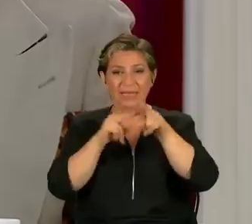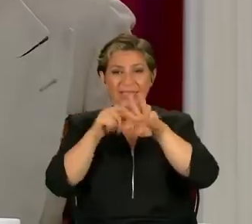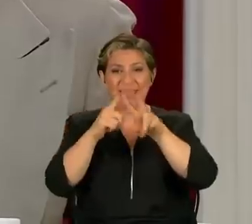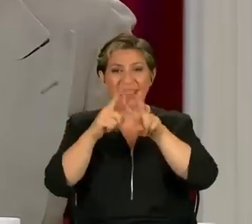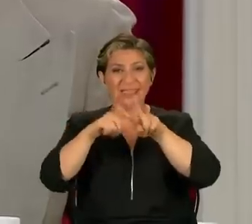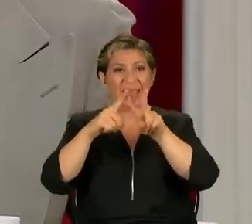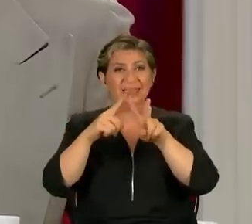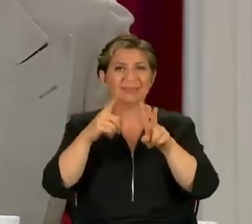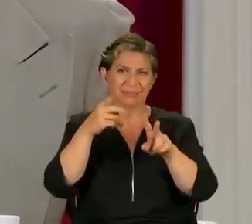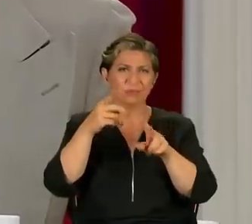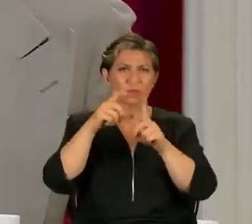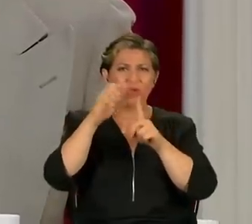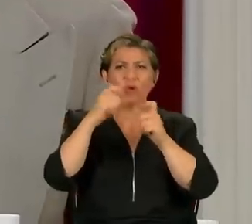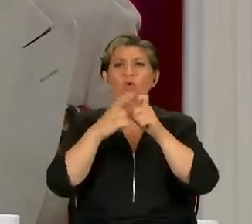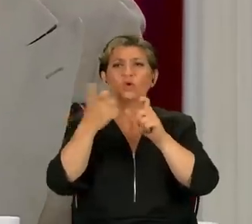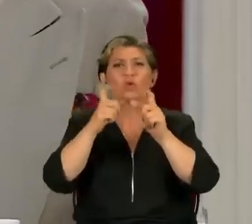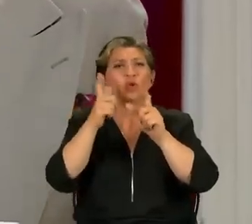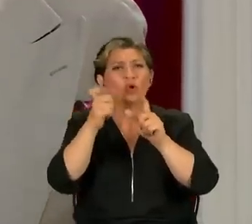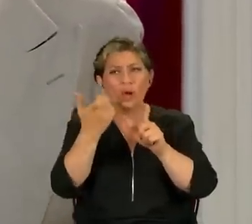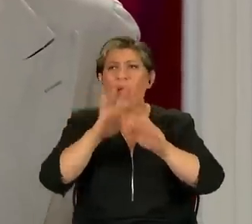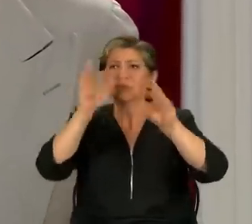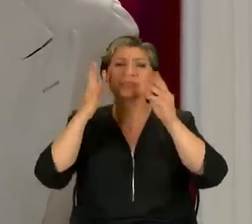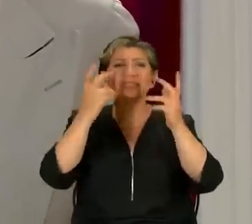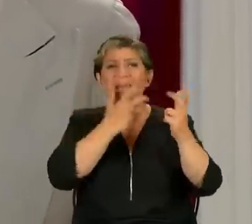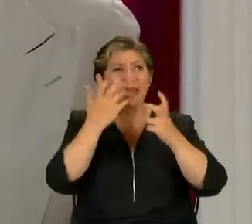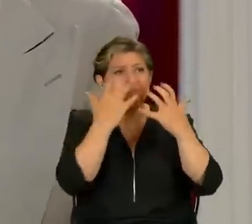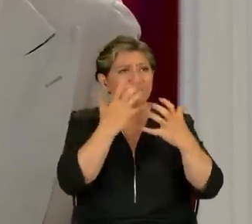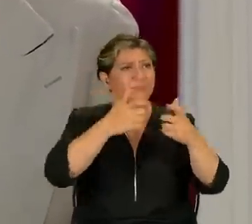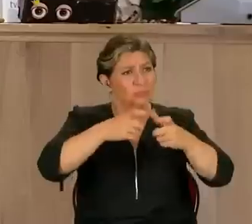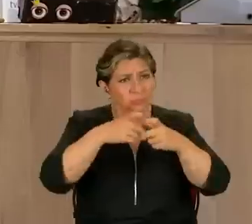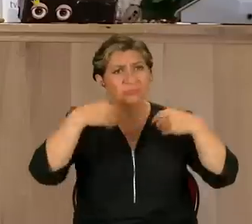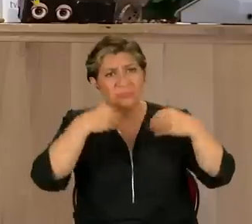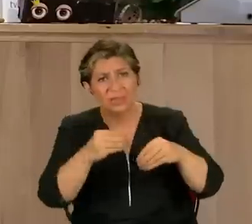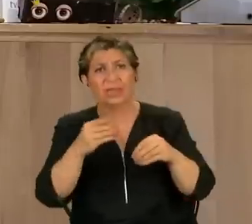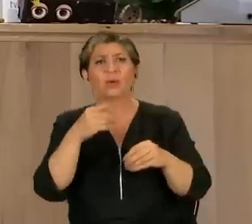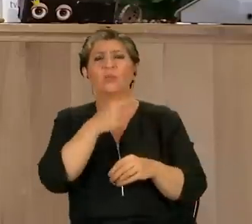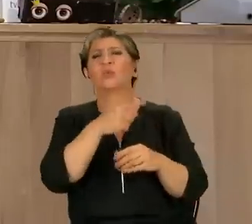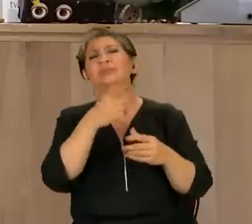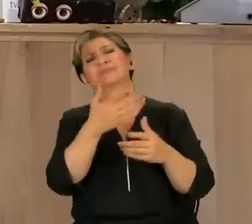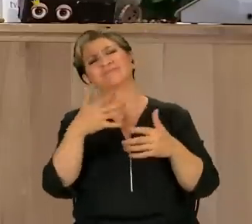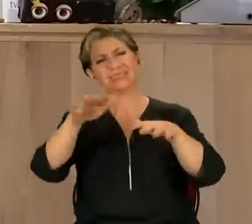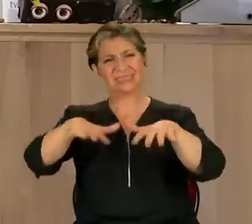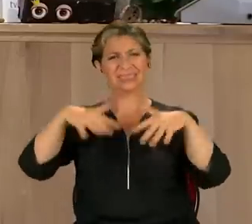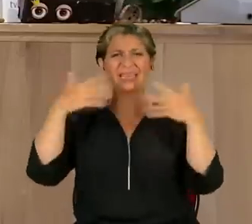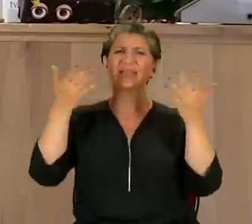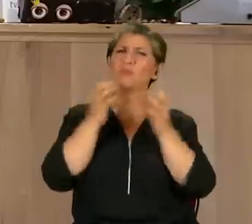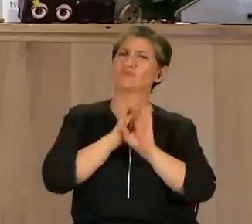Doğulu bunu yıkmak için ne kadar uğraşmıştır? Kenan'ın herkes Kenan'la ilgili derdi ki ya bu Kenan'ın sahne